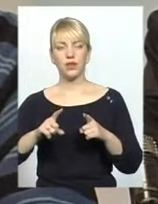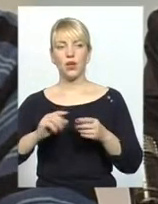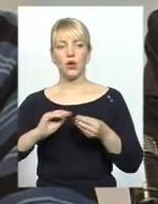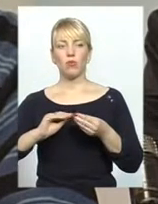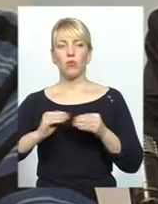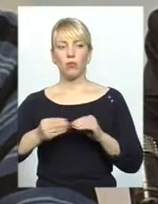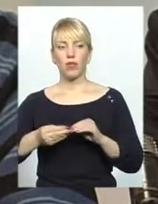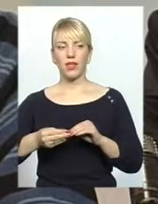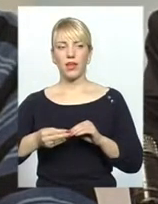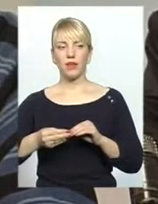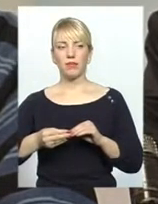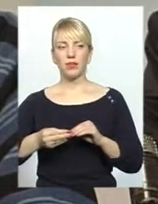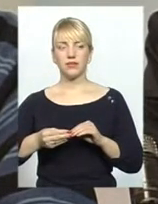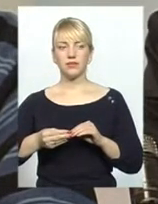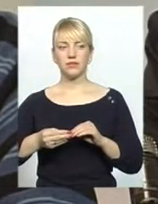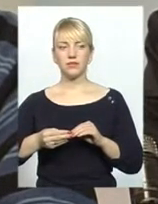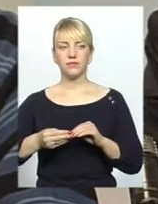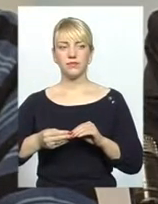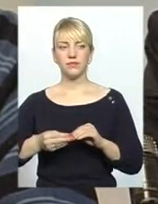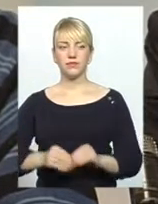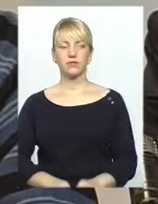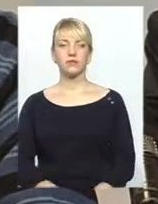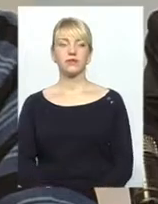проблеми, ну якби не проблеми, а